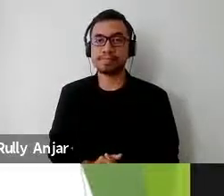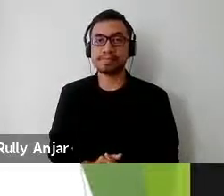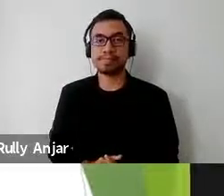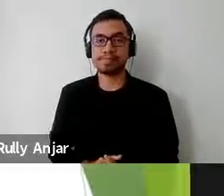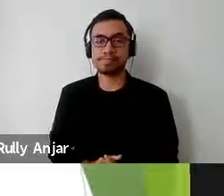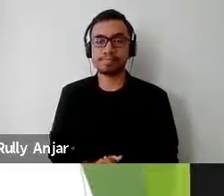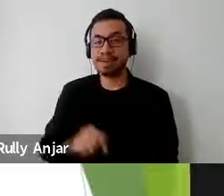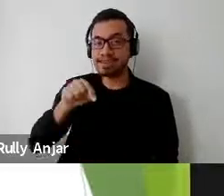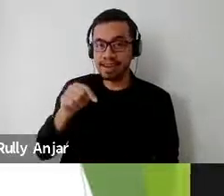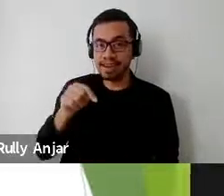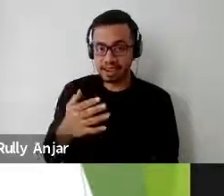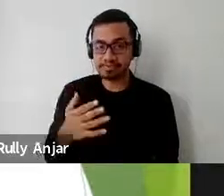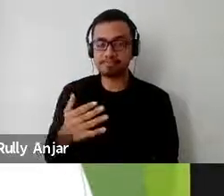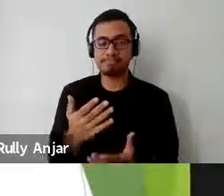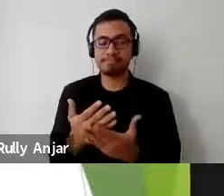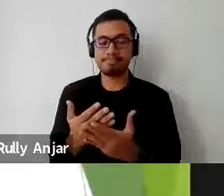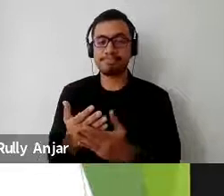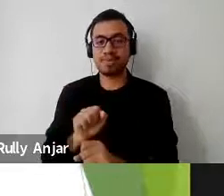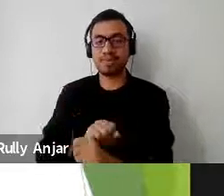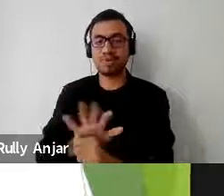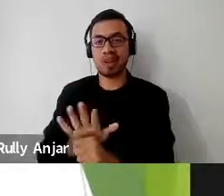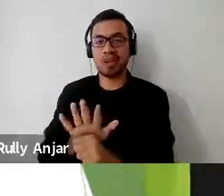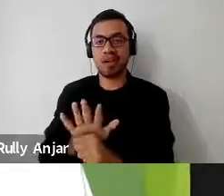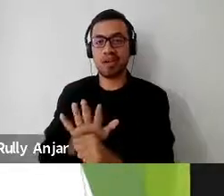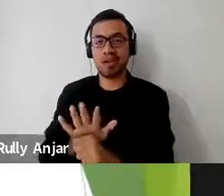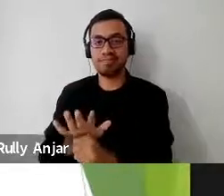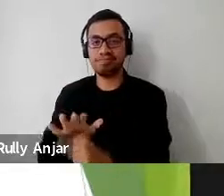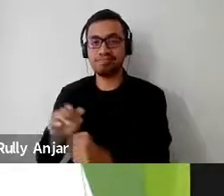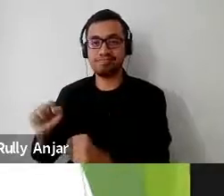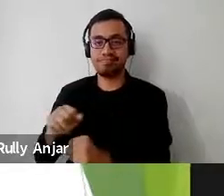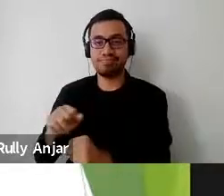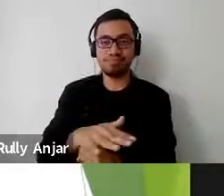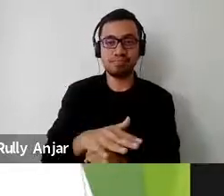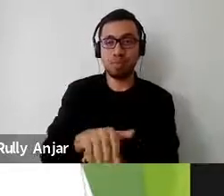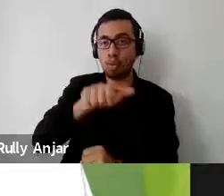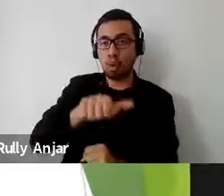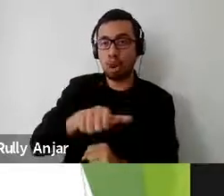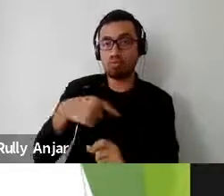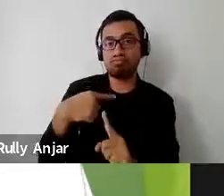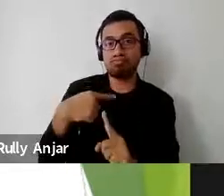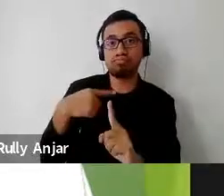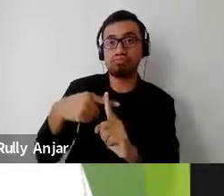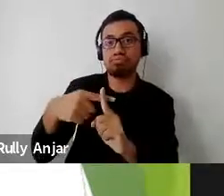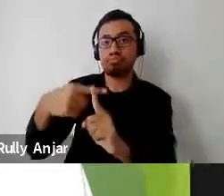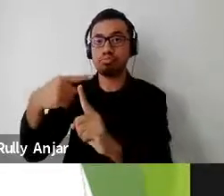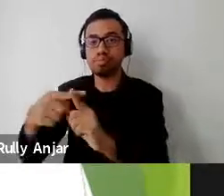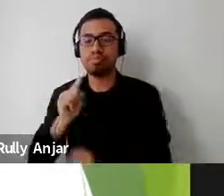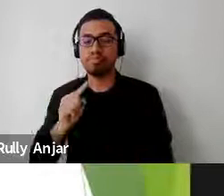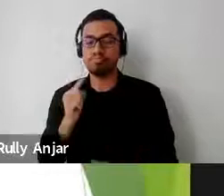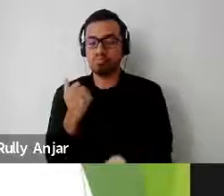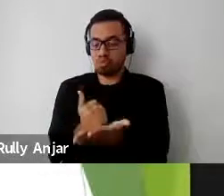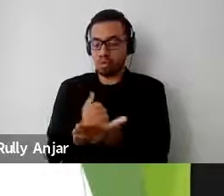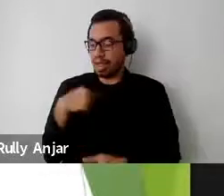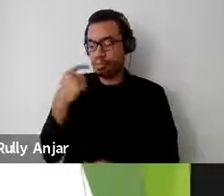ternyata grafik COVID ini tidak menurun. Padahal asumsi di kami, para perencana di Bapeda DIY ini, COVID ini